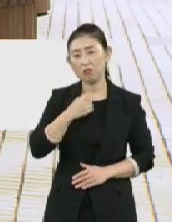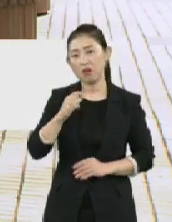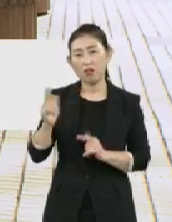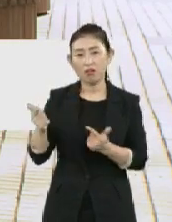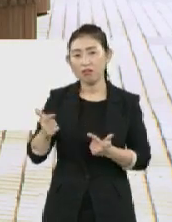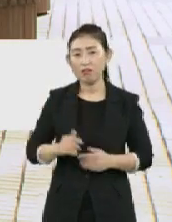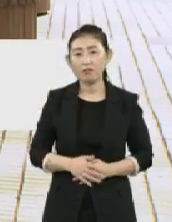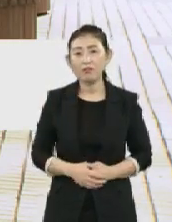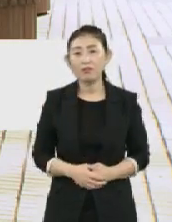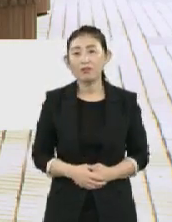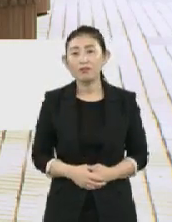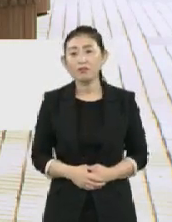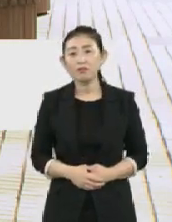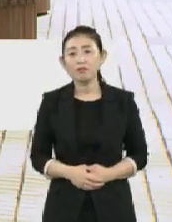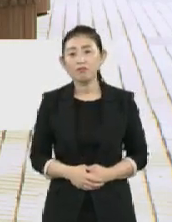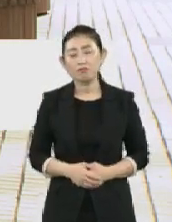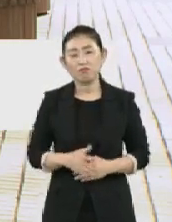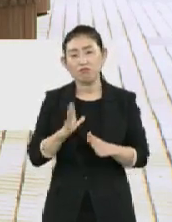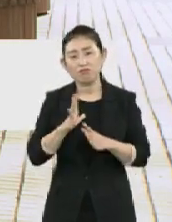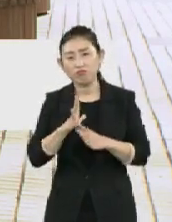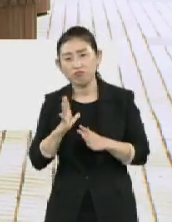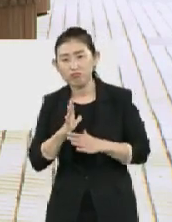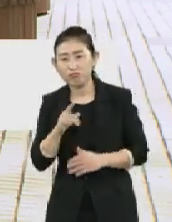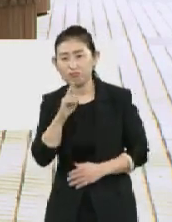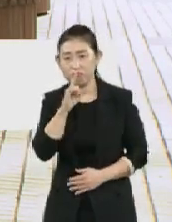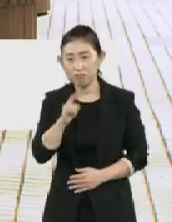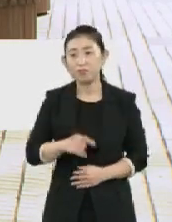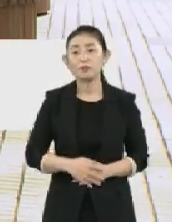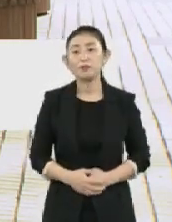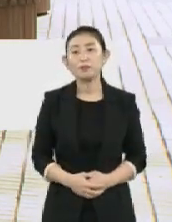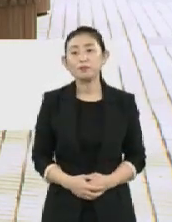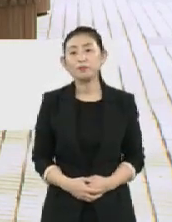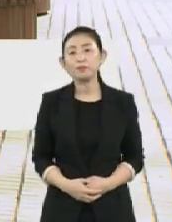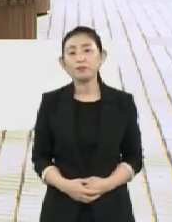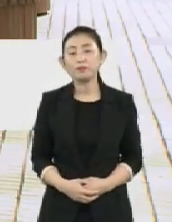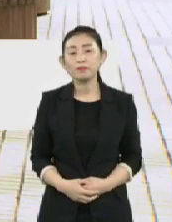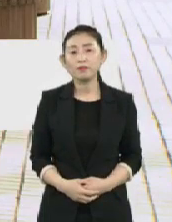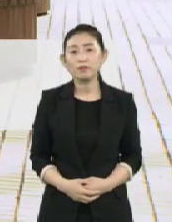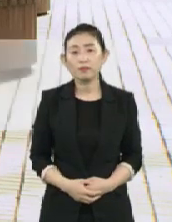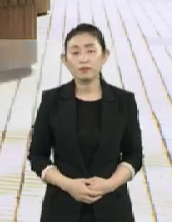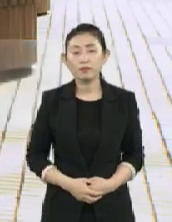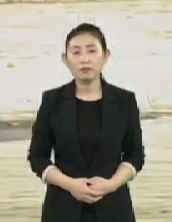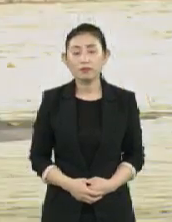it's like a very, it's like a nightmare situation to us.